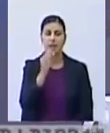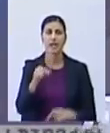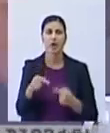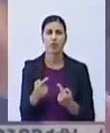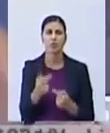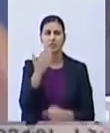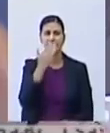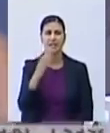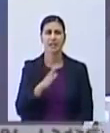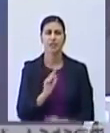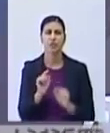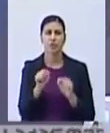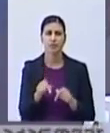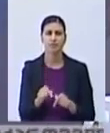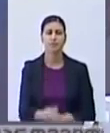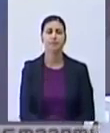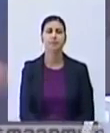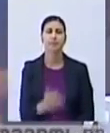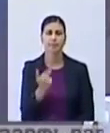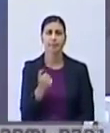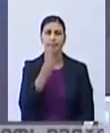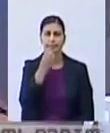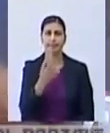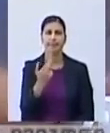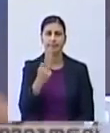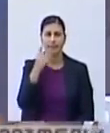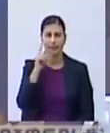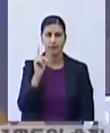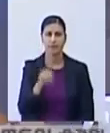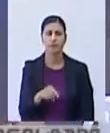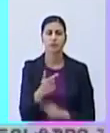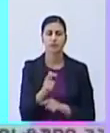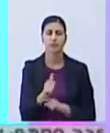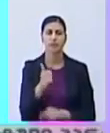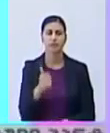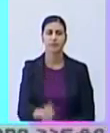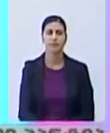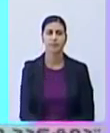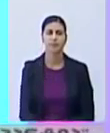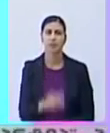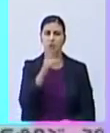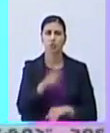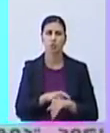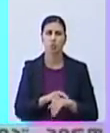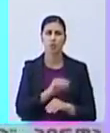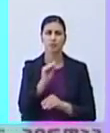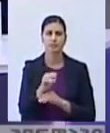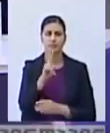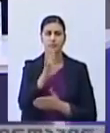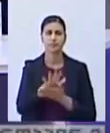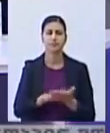აღორძინების ხალხი იყო გასული, მაგრამ იყო მიიღო 25 ხმა. იმედად ახსოვს ეს პერიოდი კარგად საქართველოს. ძალიან მოკლედ რომ გადავაჭარბეთ ისედაც დროს საში